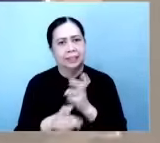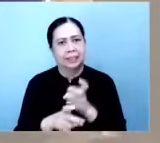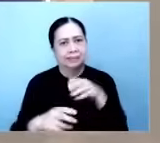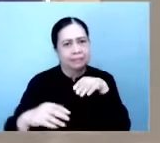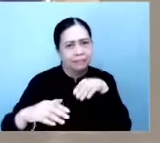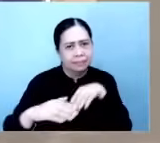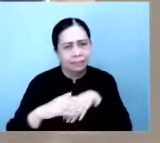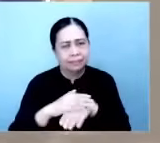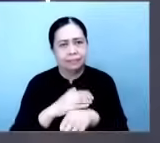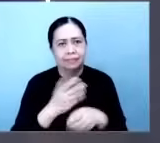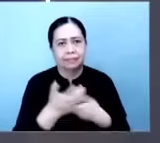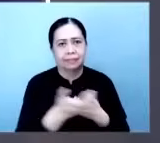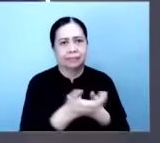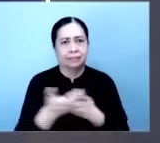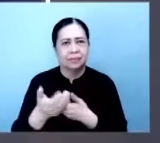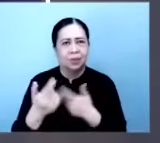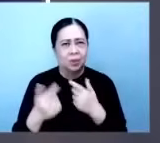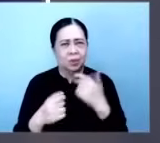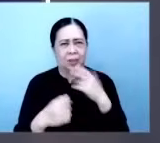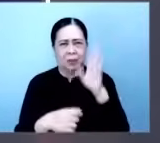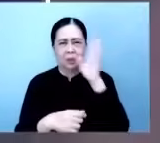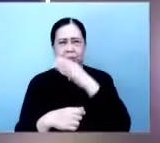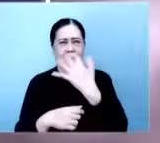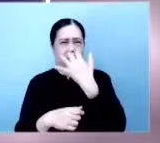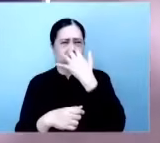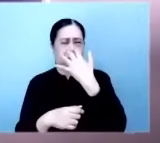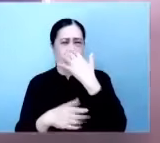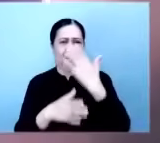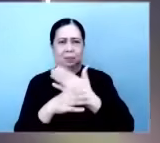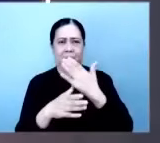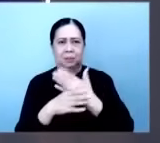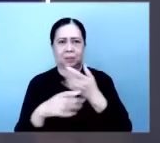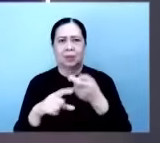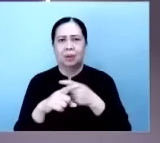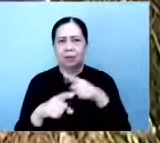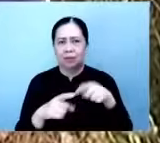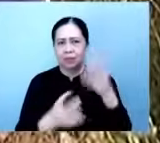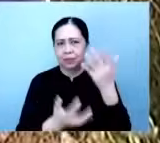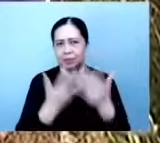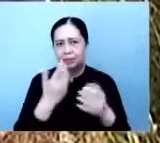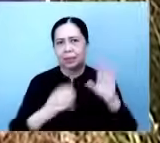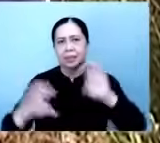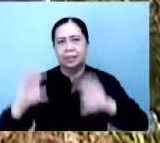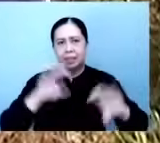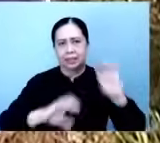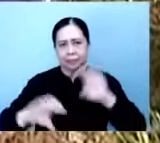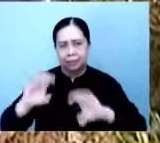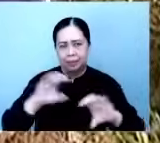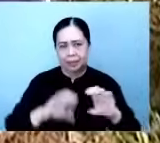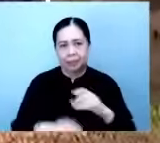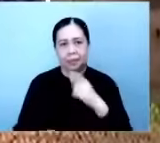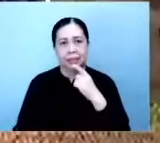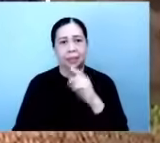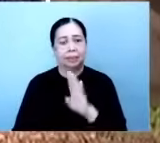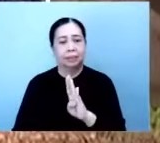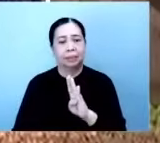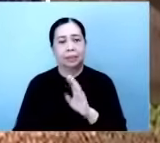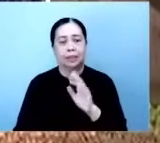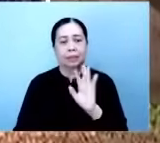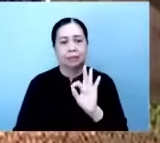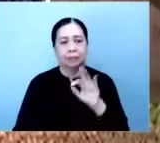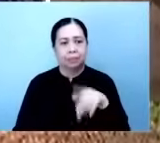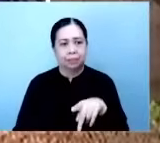mga bombero dahil sa nakalalasong usok mula sa mga nasunog na kemikal. Ayon sa Bureau of Fire Protection, nakarinig